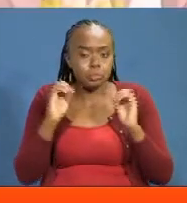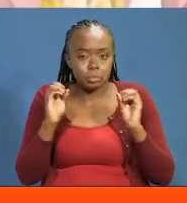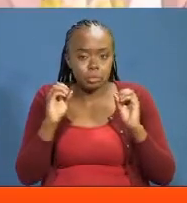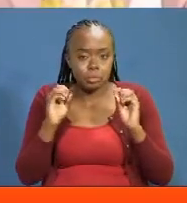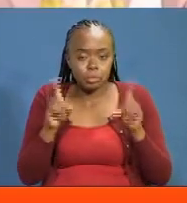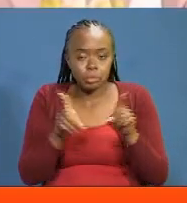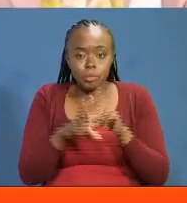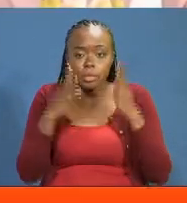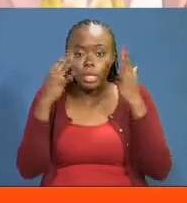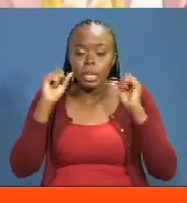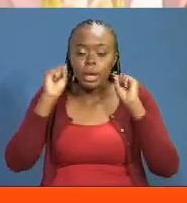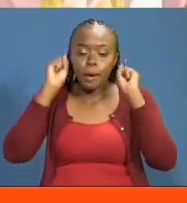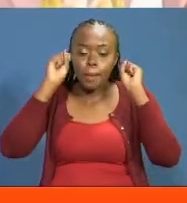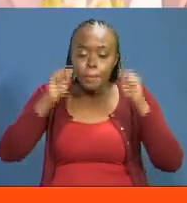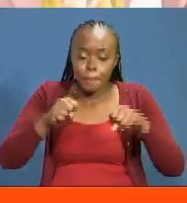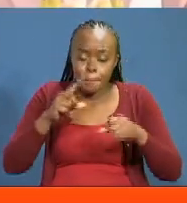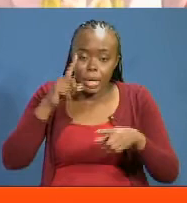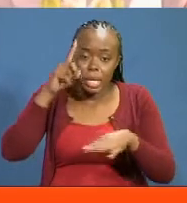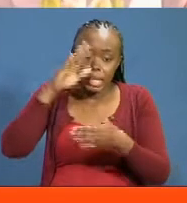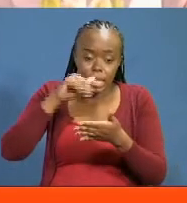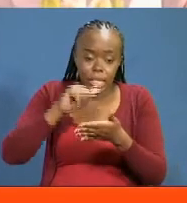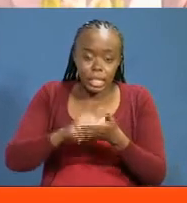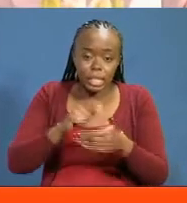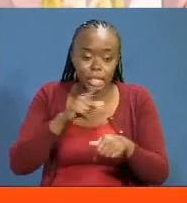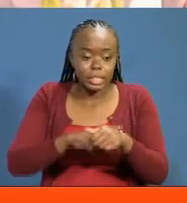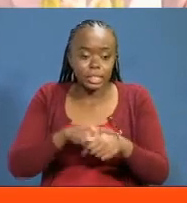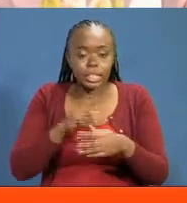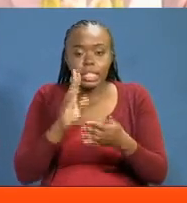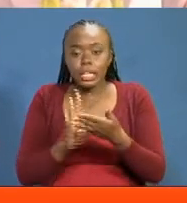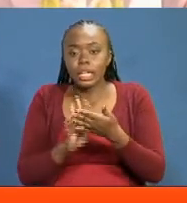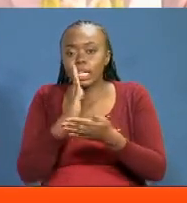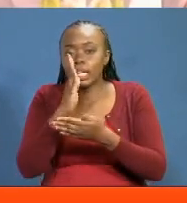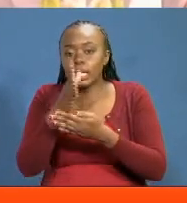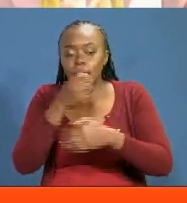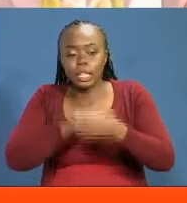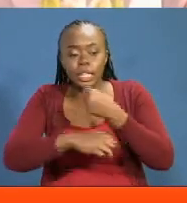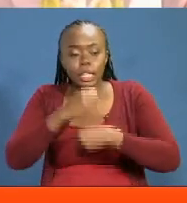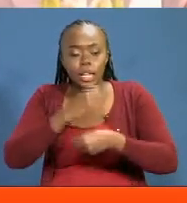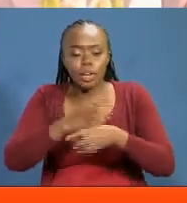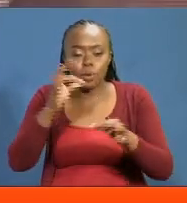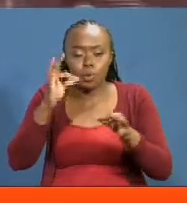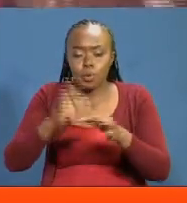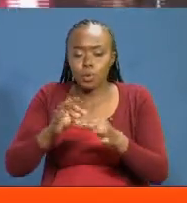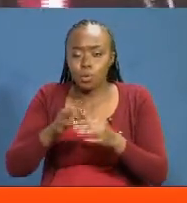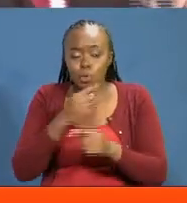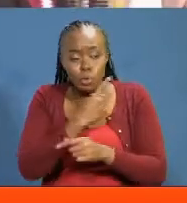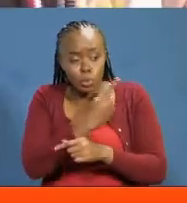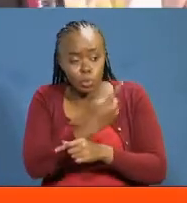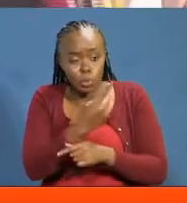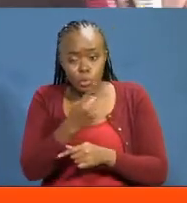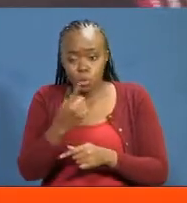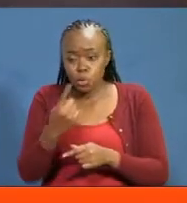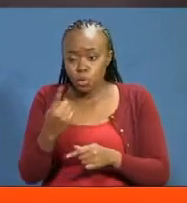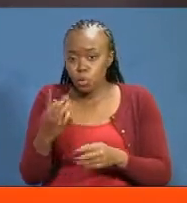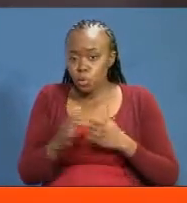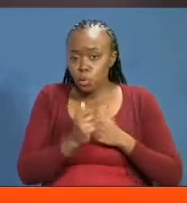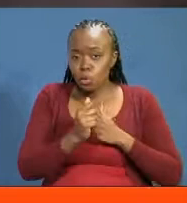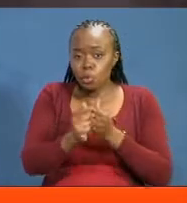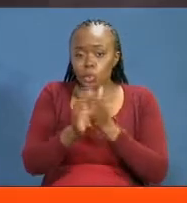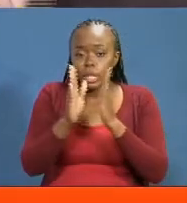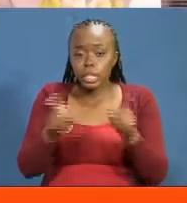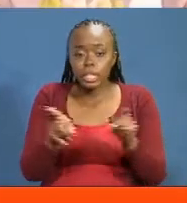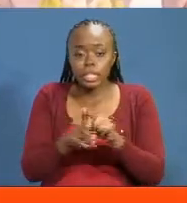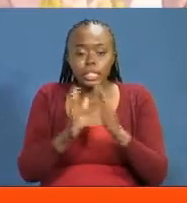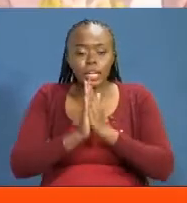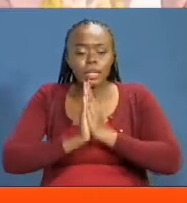Na tuhakikishe ya kwamba mwaka ujao tukienda kwa kura, nyinyi wa viongozi wa kanisa